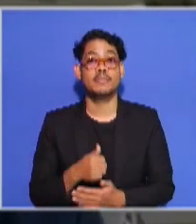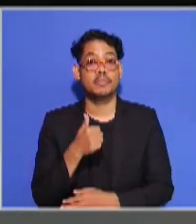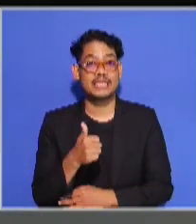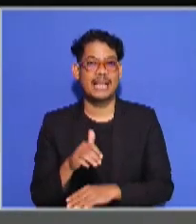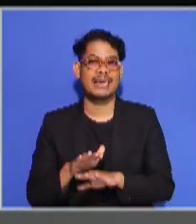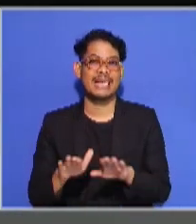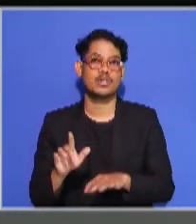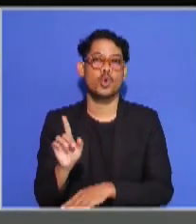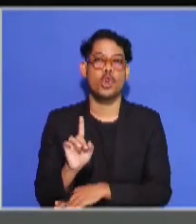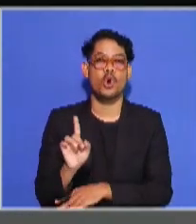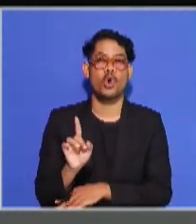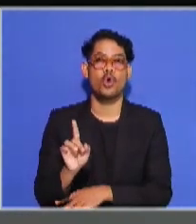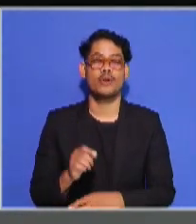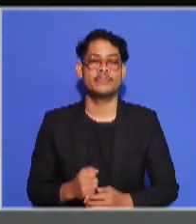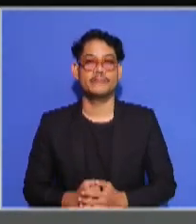berikutnya.